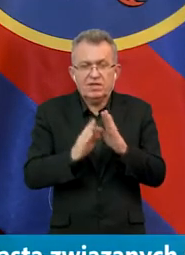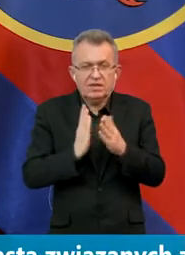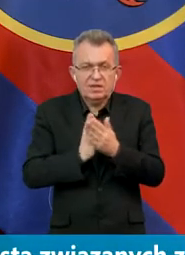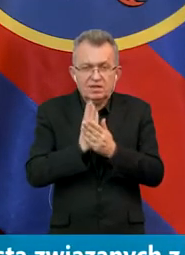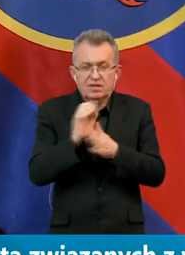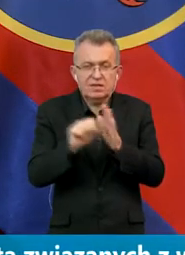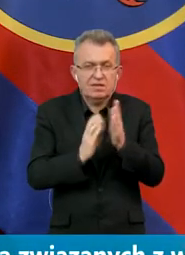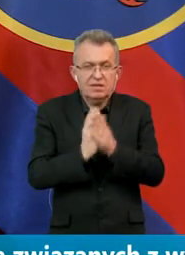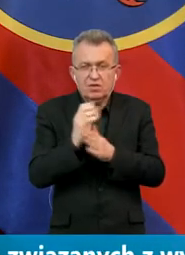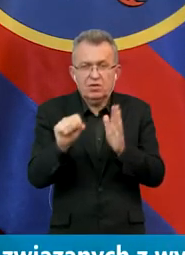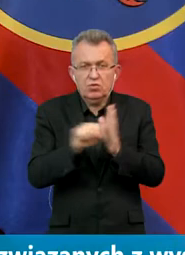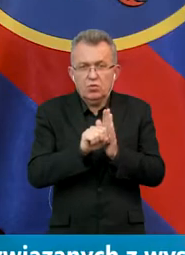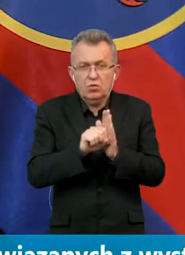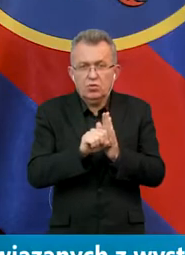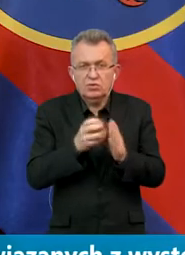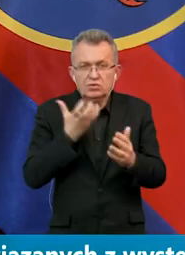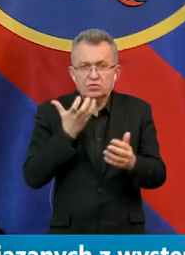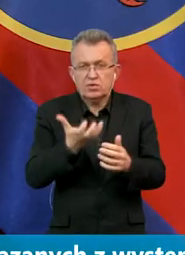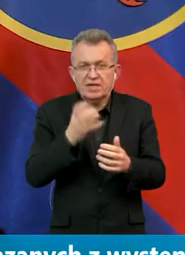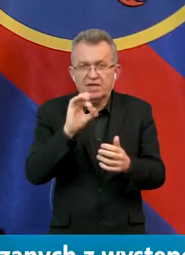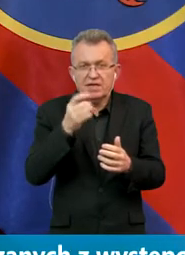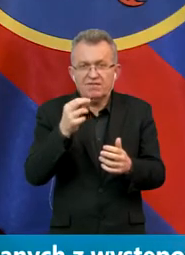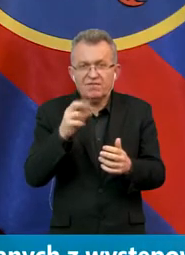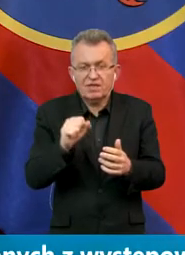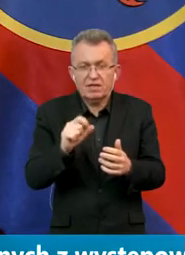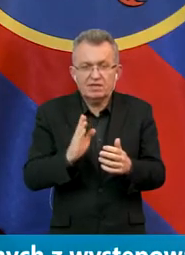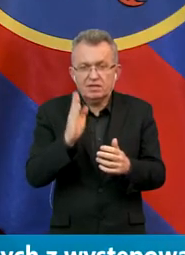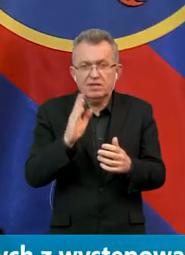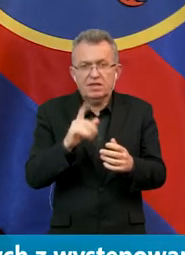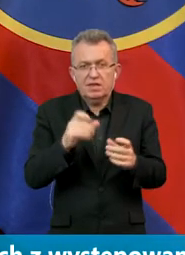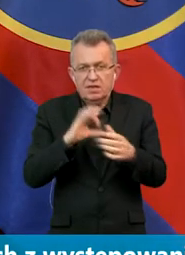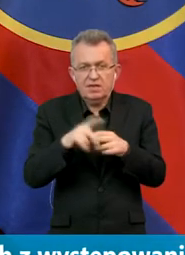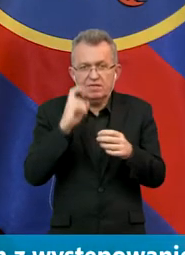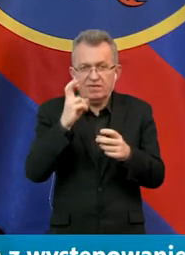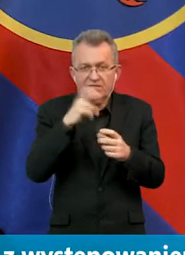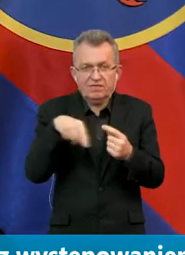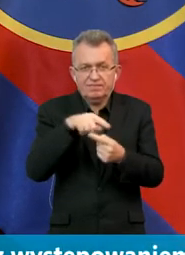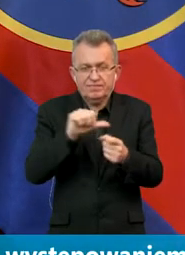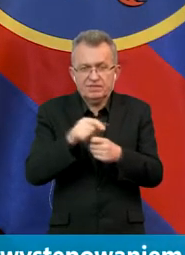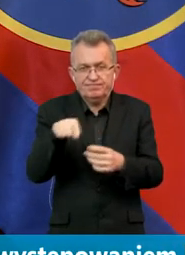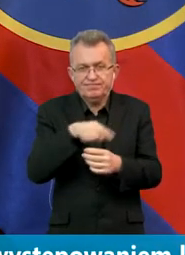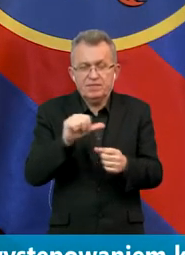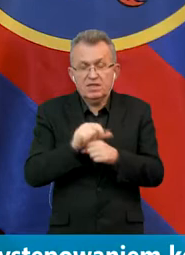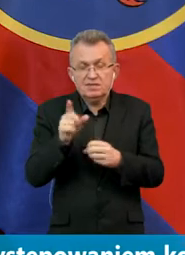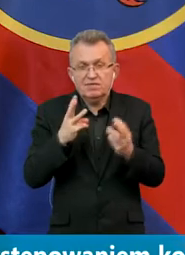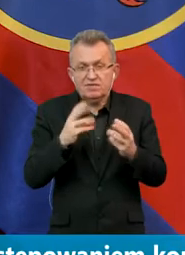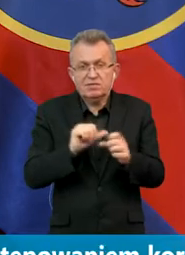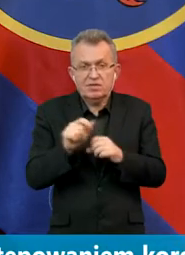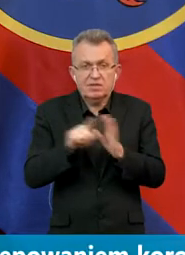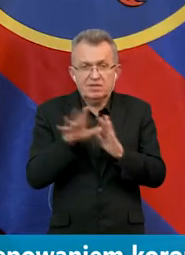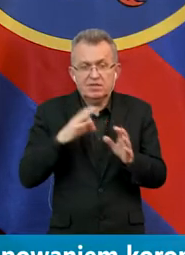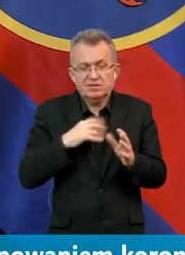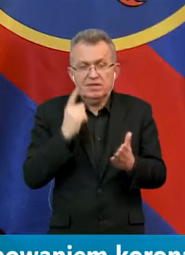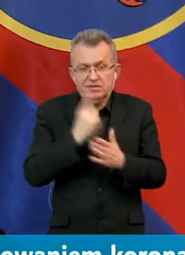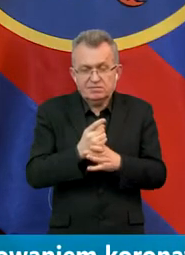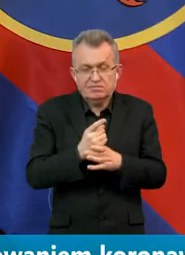kierunku stoczni Gryfia, gdzie jest kolejna pętla tramwajowa. Więc od tego uzależniamy nasze decyzje.